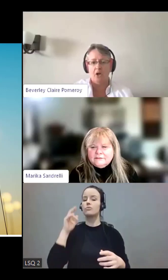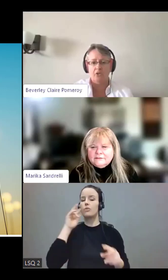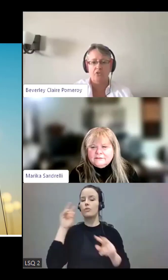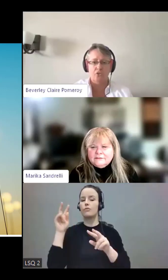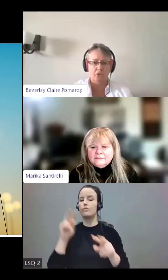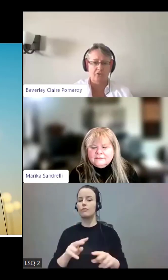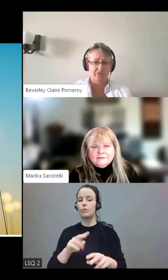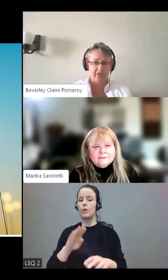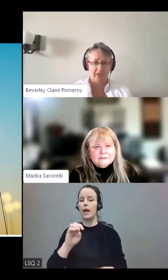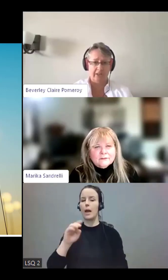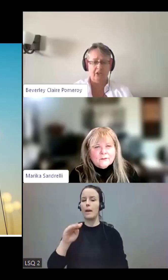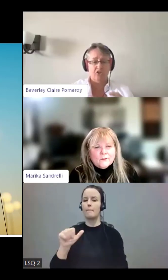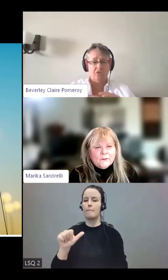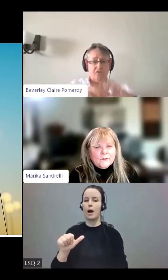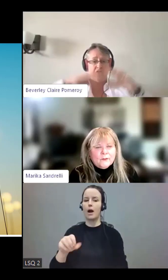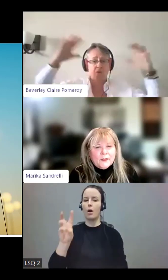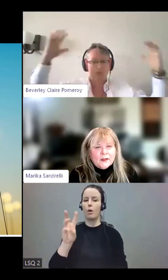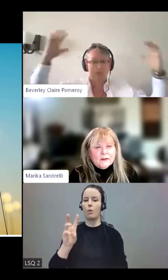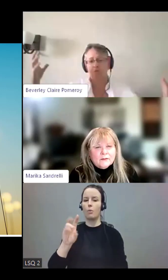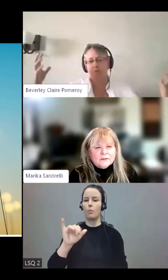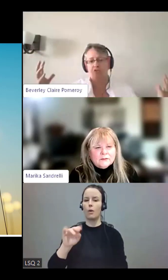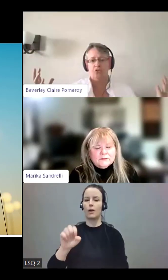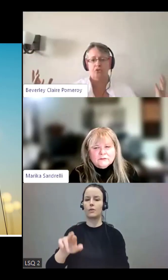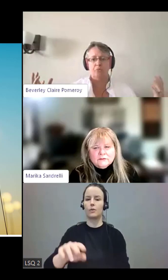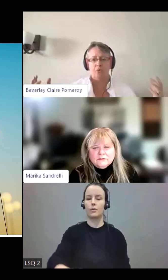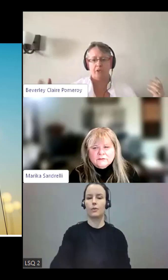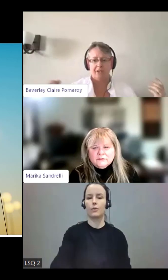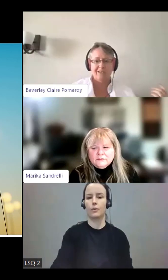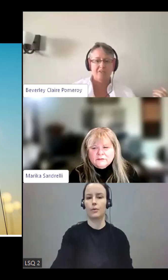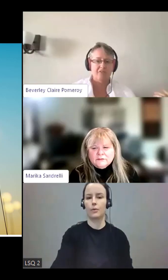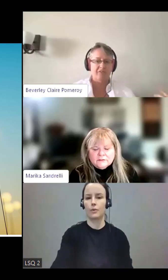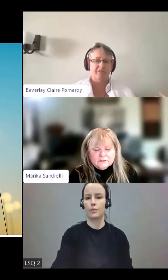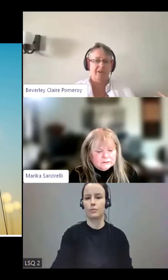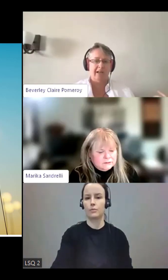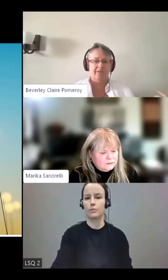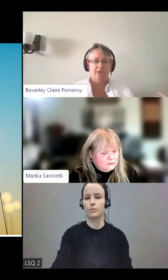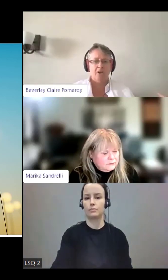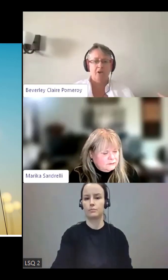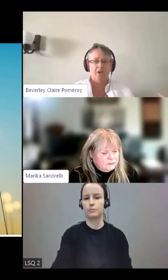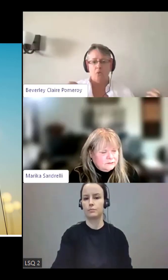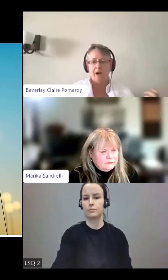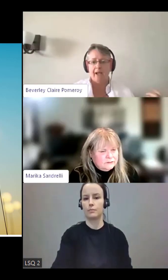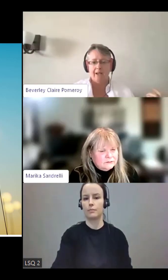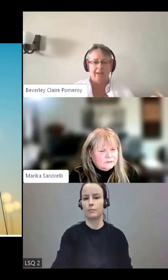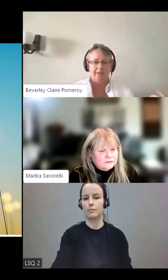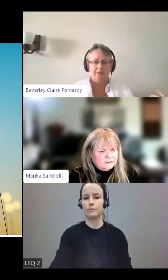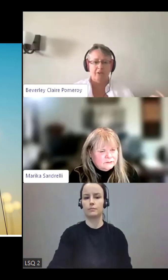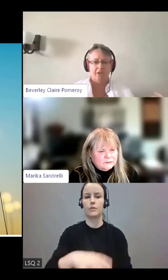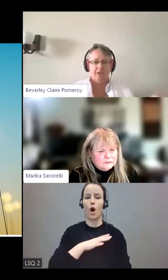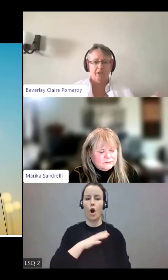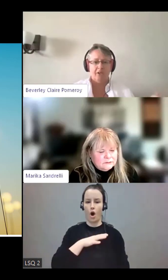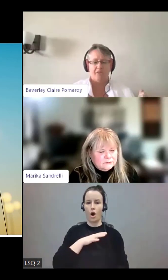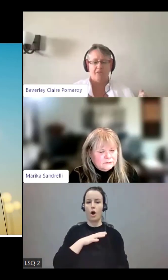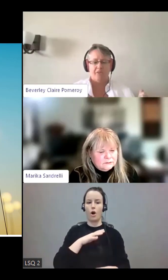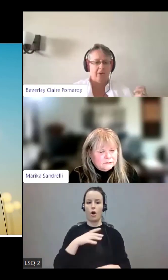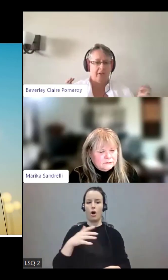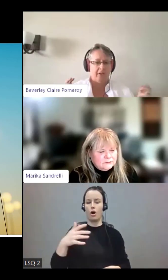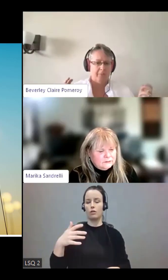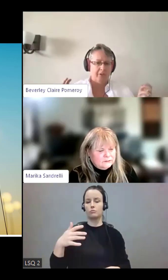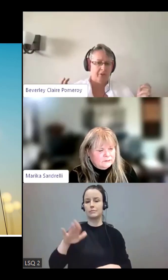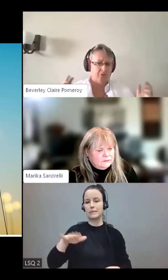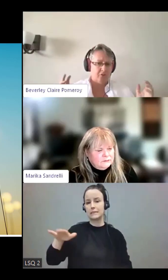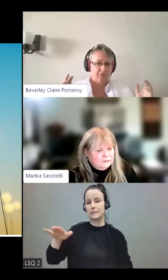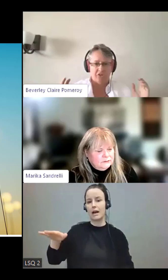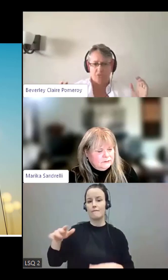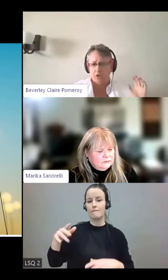ans. Donc, on suit ce groupe d'enfants nés en 1965 sur une île hawaïenne, des périodes de 1